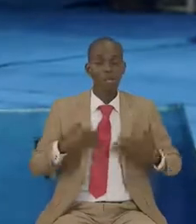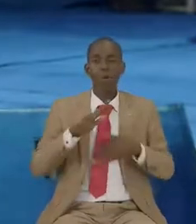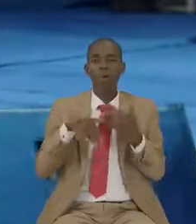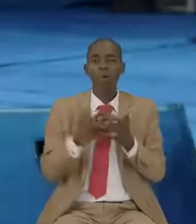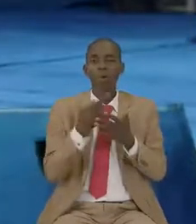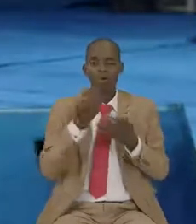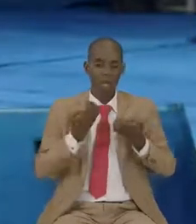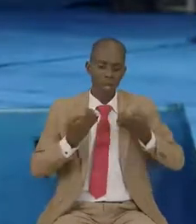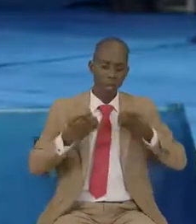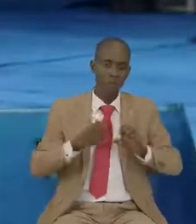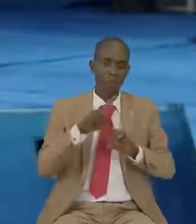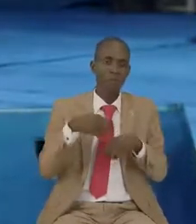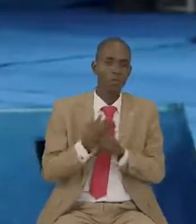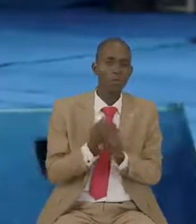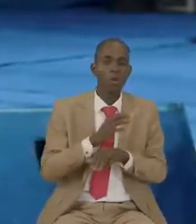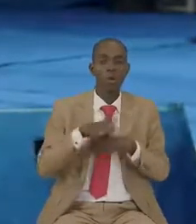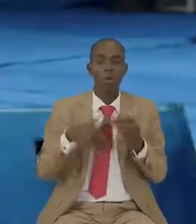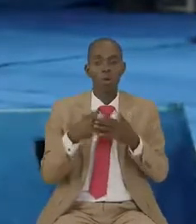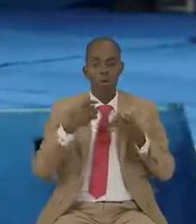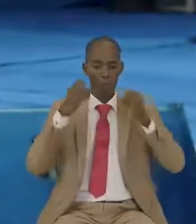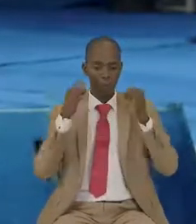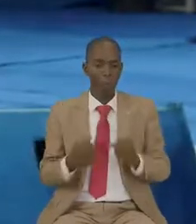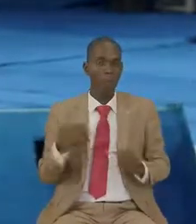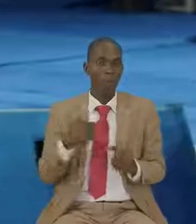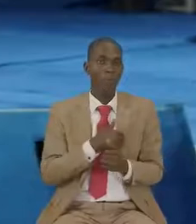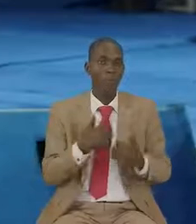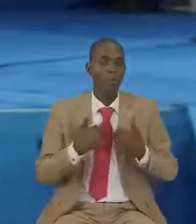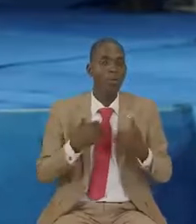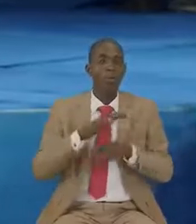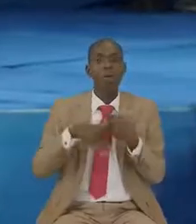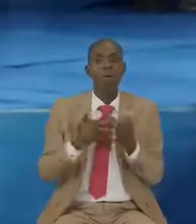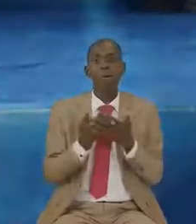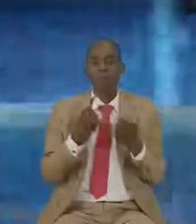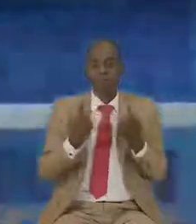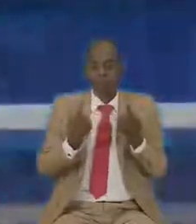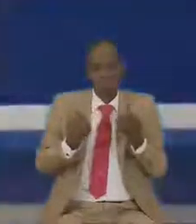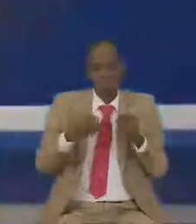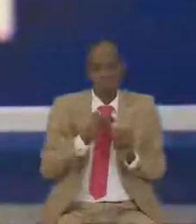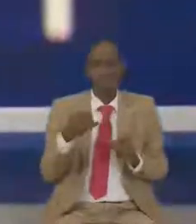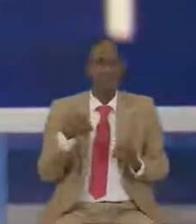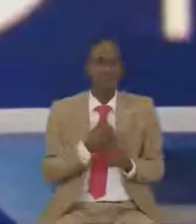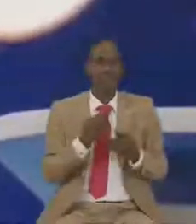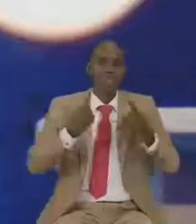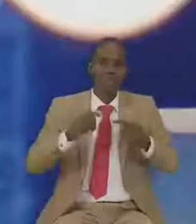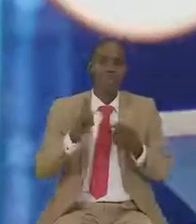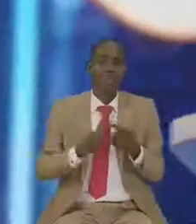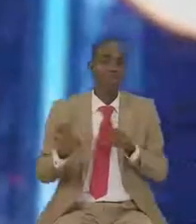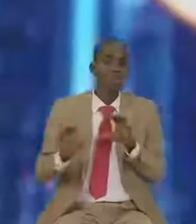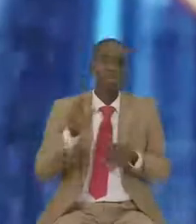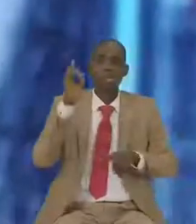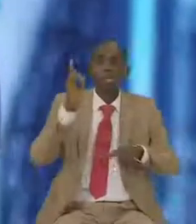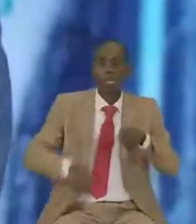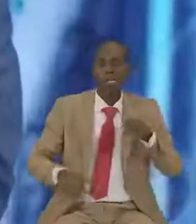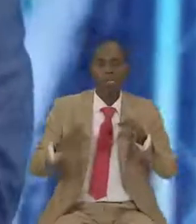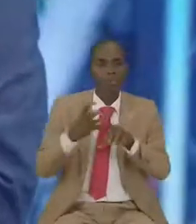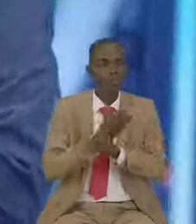reconnu que tous les efforts que nous avons déployés, tout le pouvoir que nous avons, tout ce dont nous